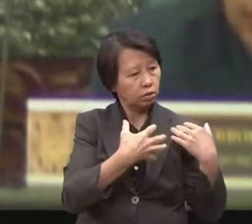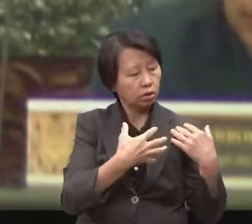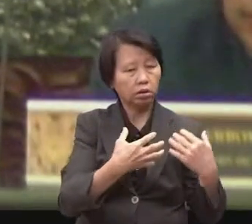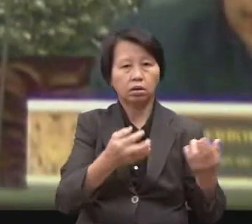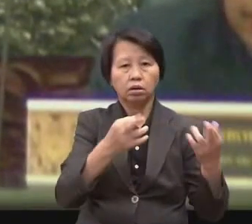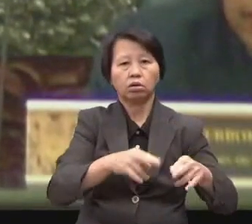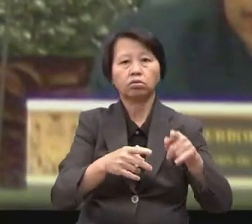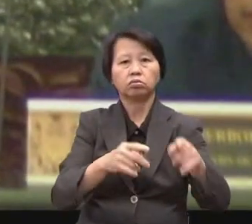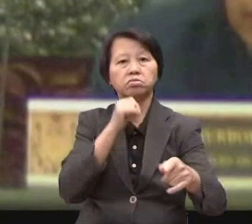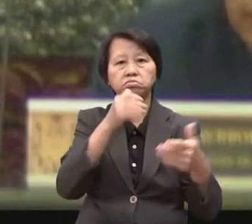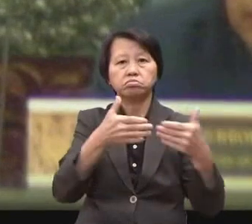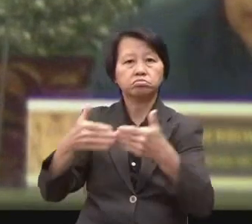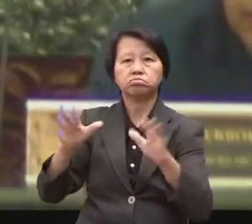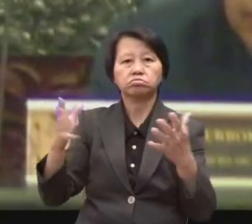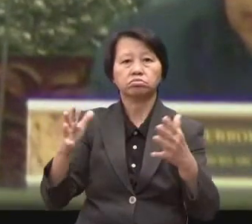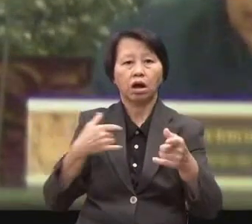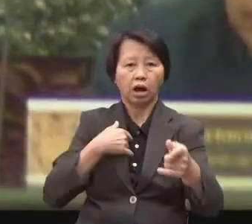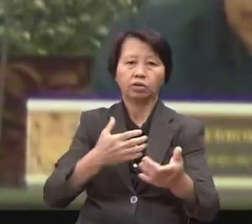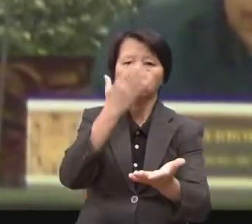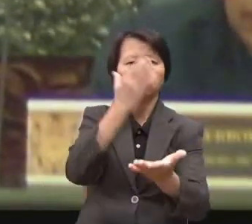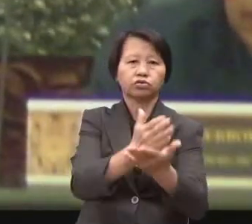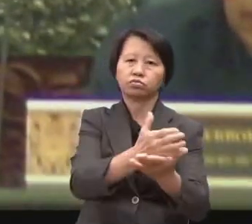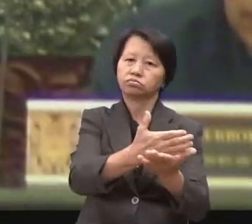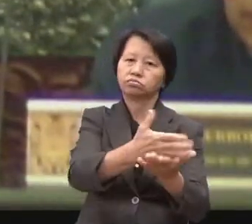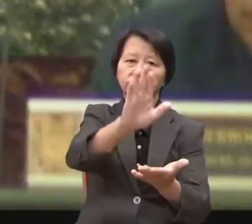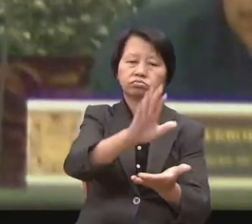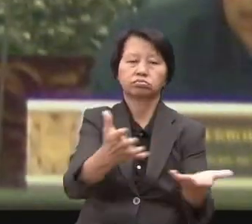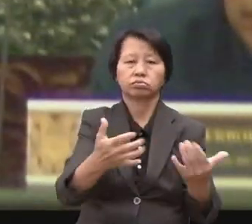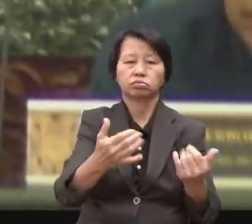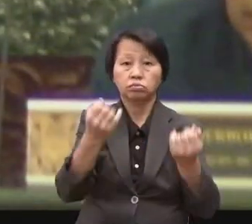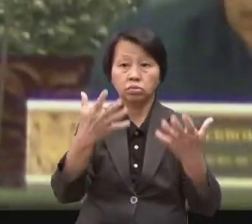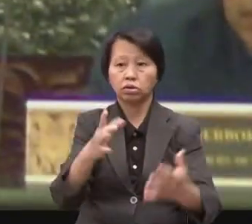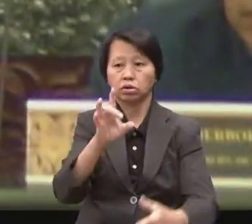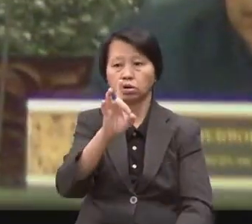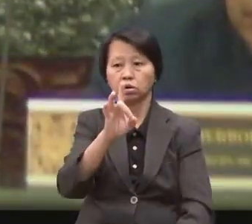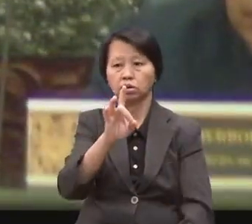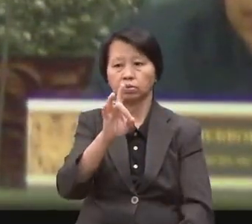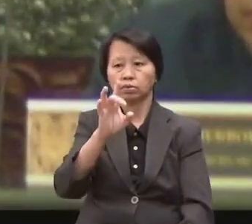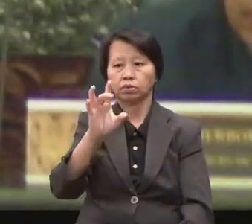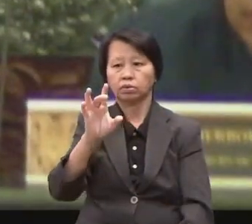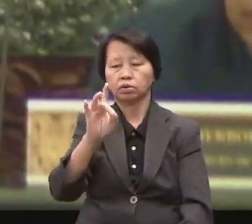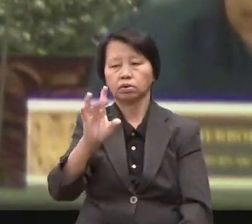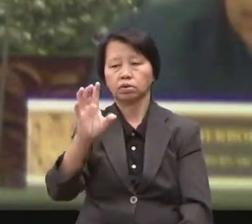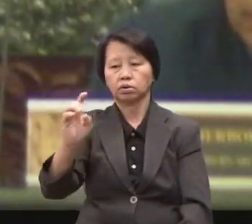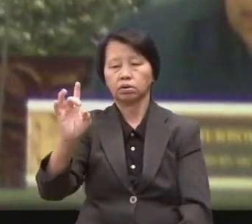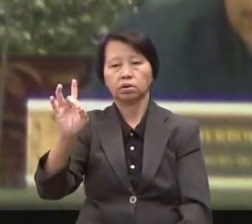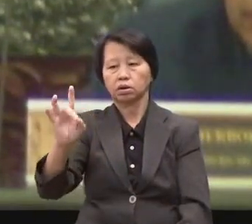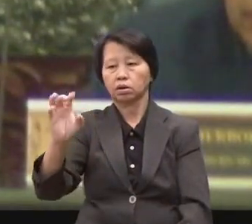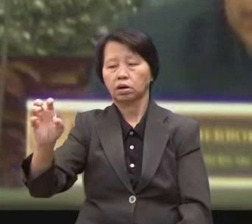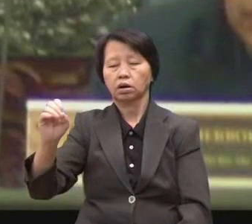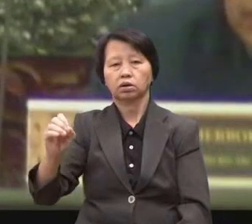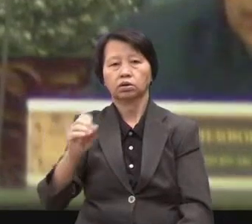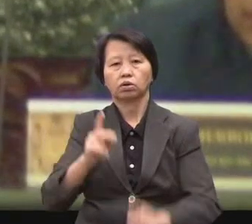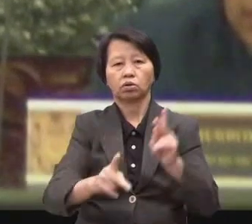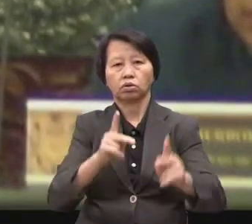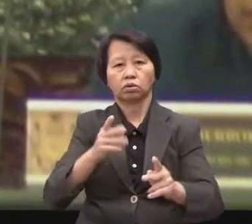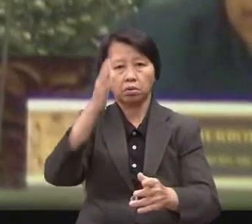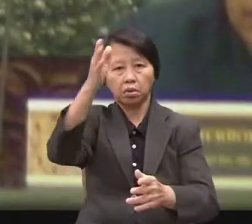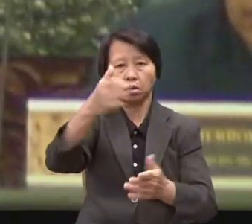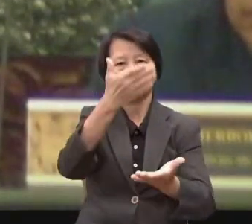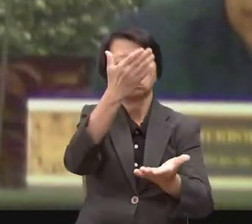tidak disambung dan ada telah diberhentikan dan selama 80 800 orang lagi telah menunggu untuk diberhentikan